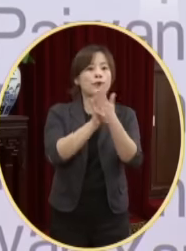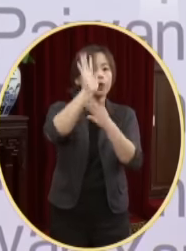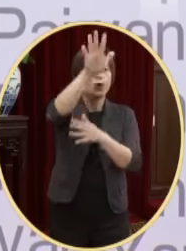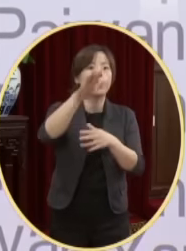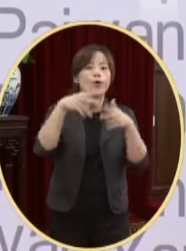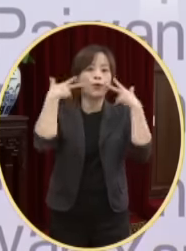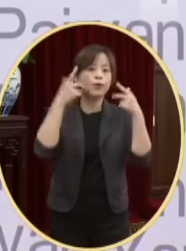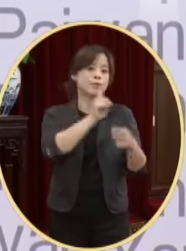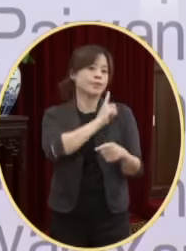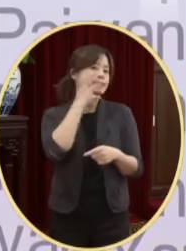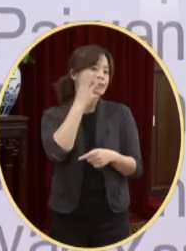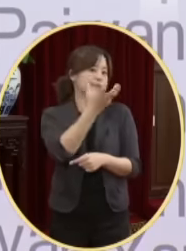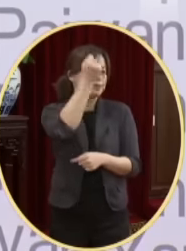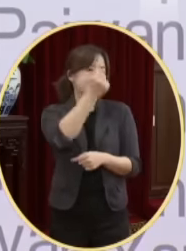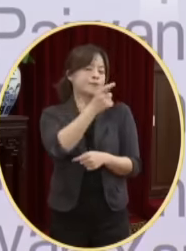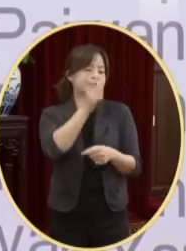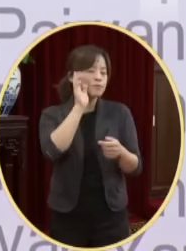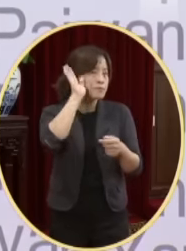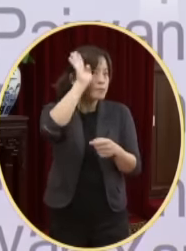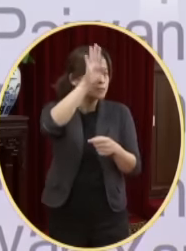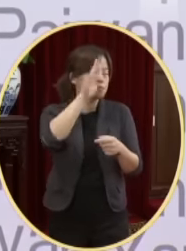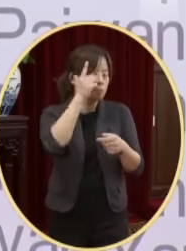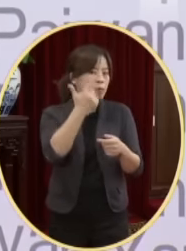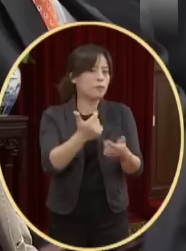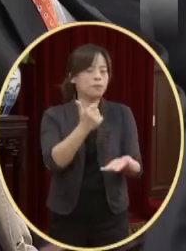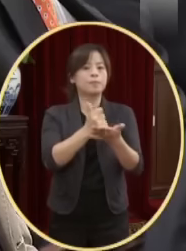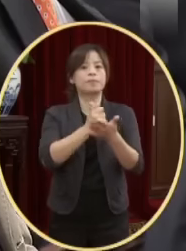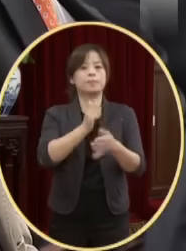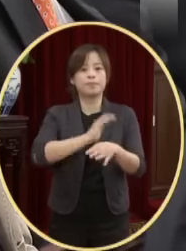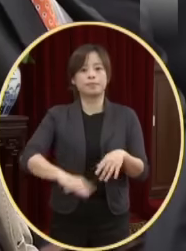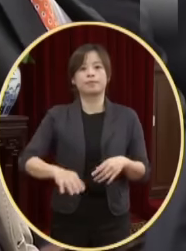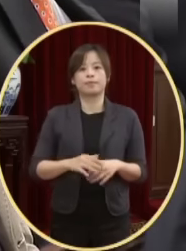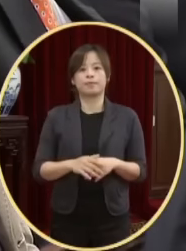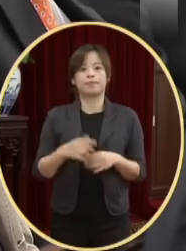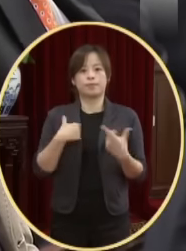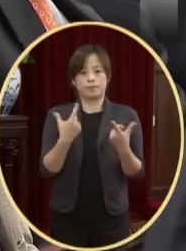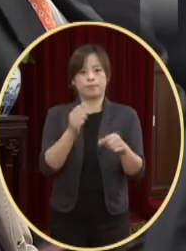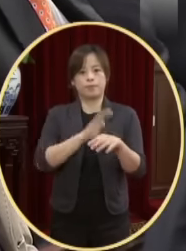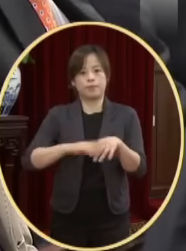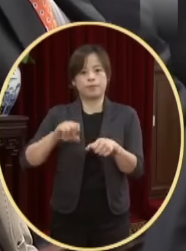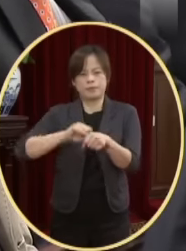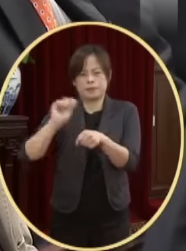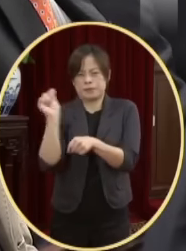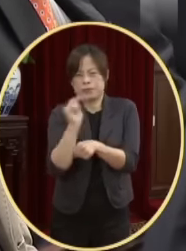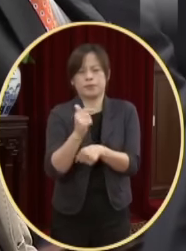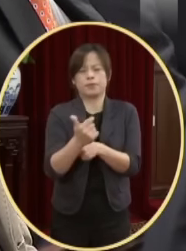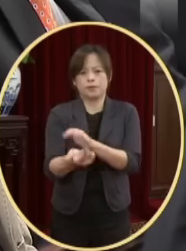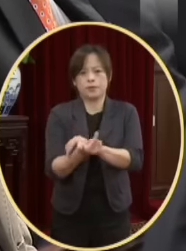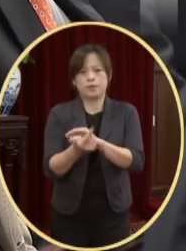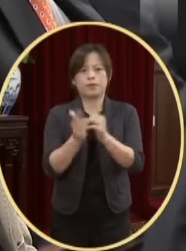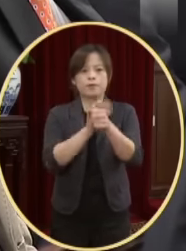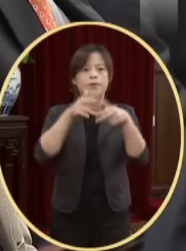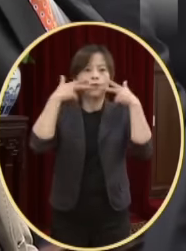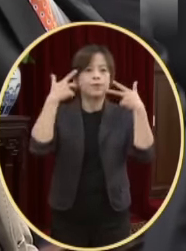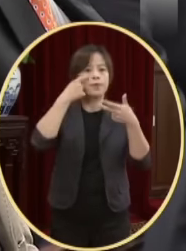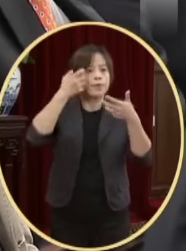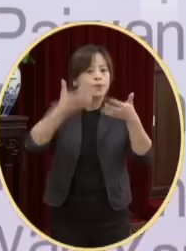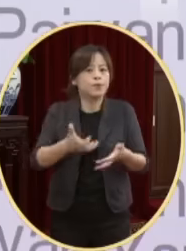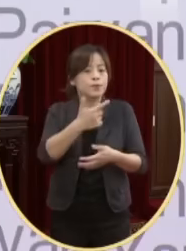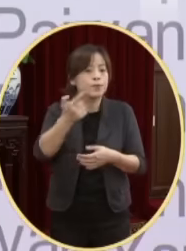民族自治的理想将会一步一步的落实。我们会加快脚步，将原住民族最重视